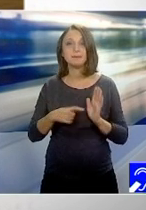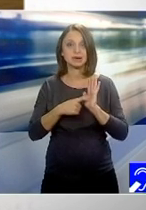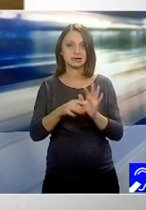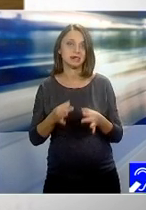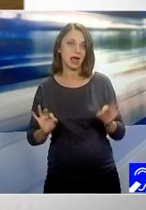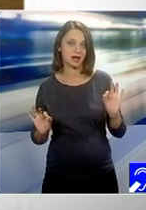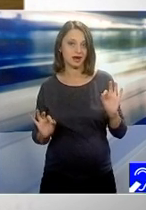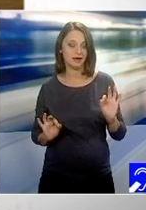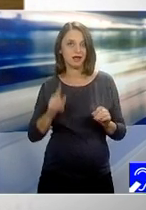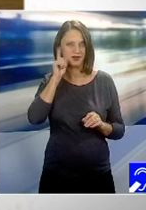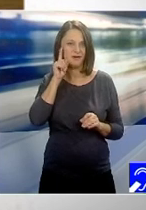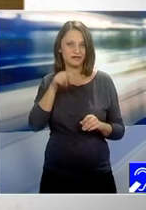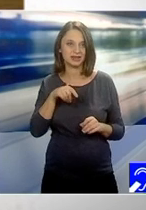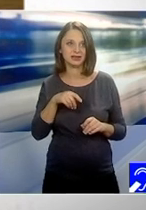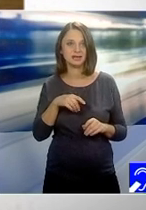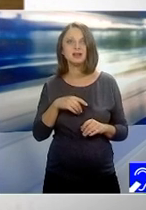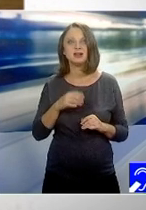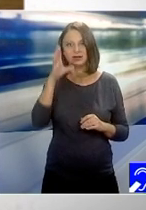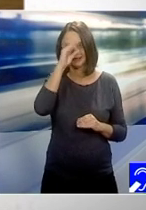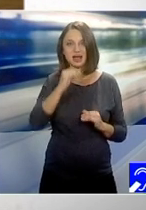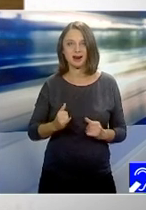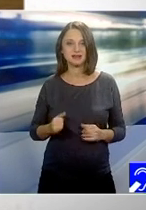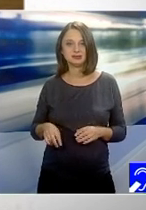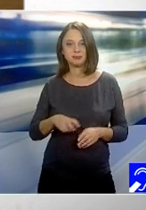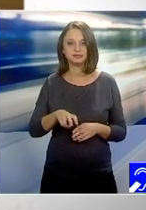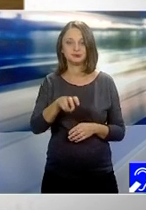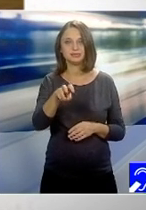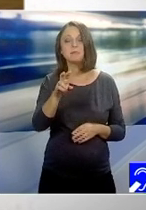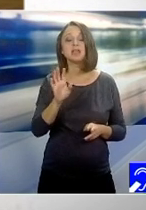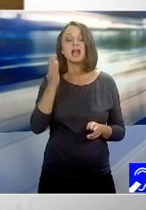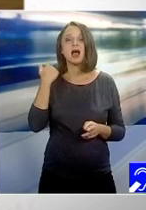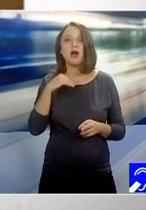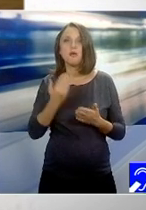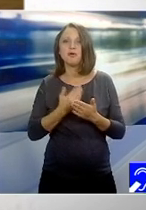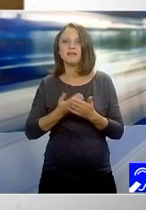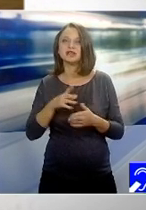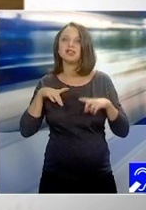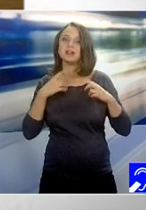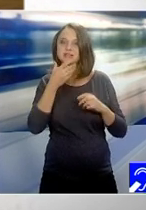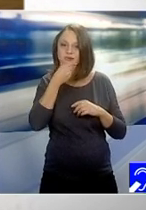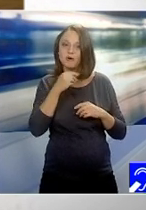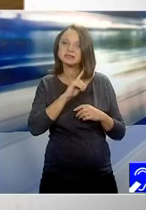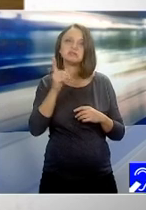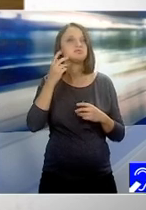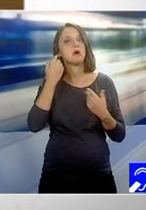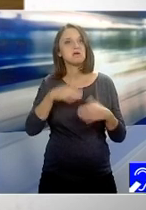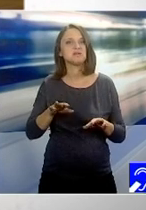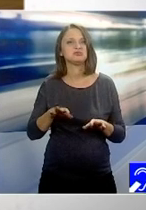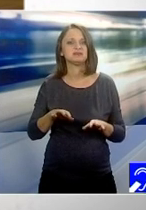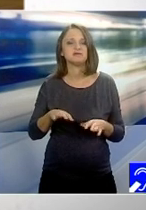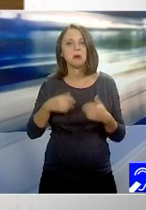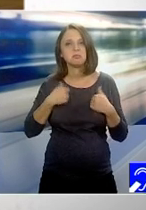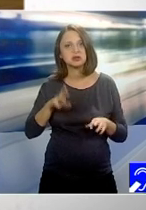vor fi prezente în fața publicului în această seară, au extraordinare povești de viață, nu au renunțat să spere și au întemeiat familii, au